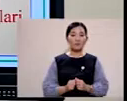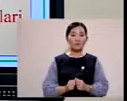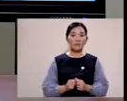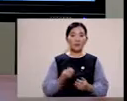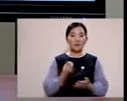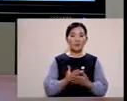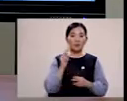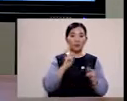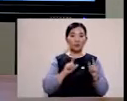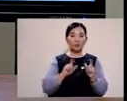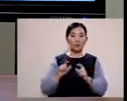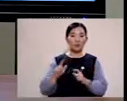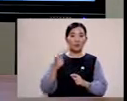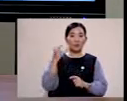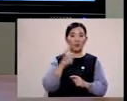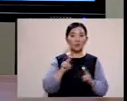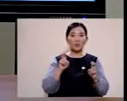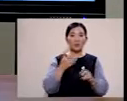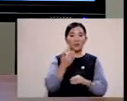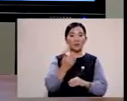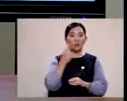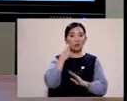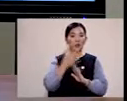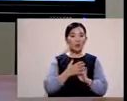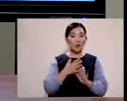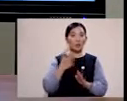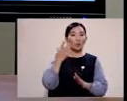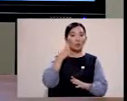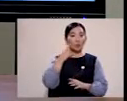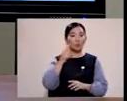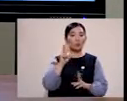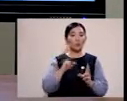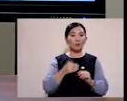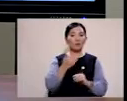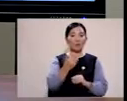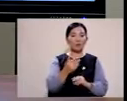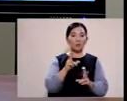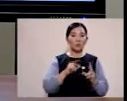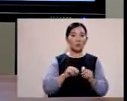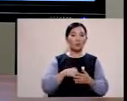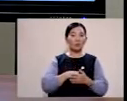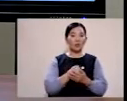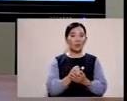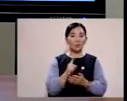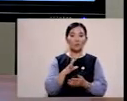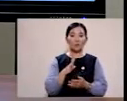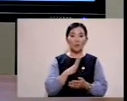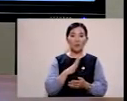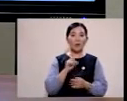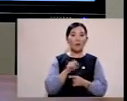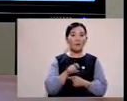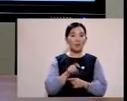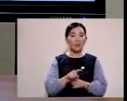Aziz o'quvchilar, grammatik mavzumiz sizga tushunarli bo'ldi deb o'ylayman. Demak, grammatik mavzumizni mustahkamlash uchun mashq